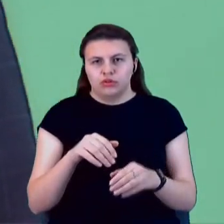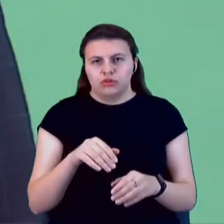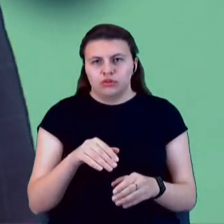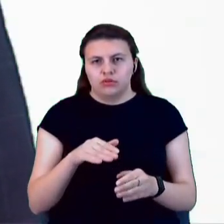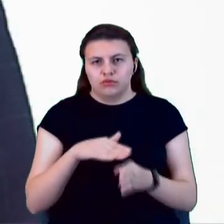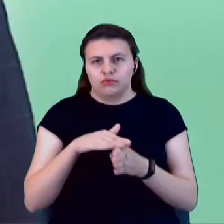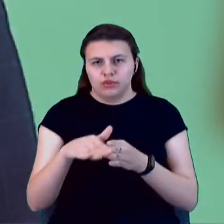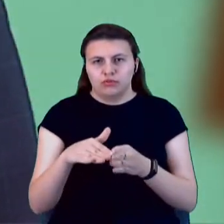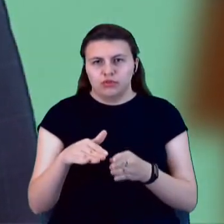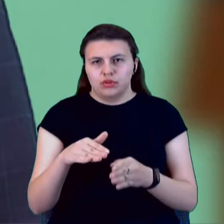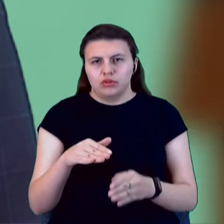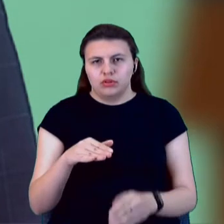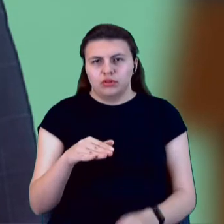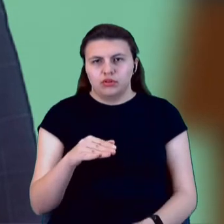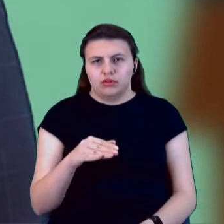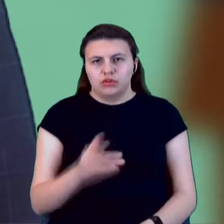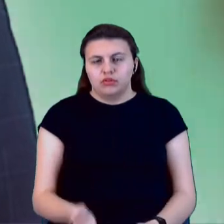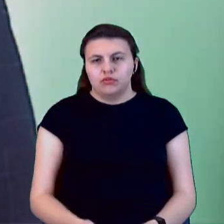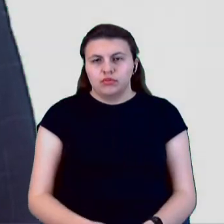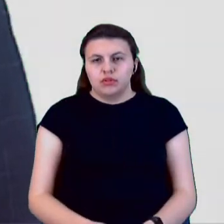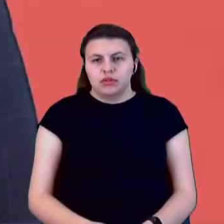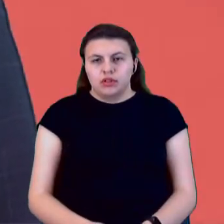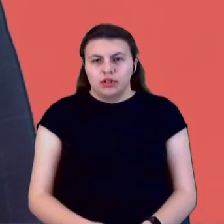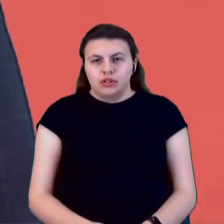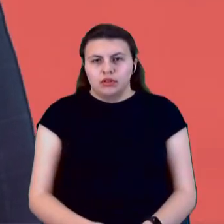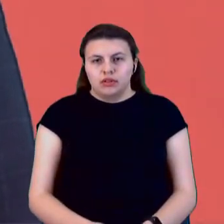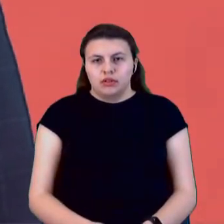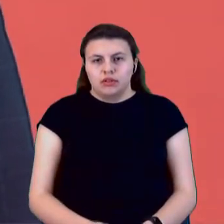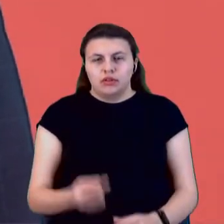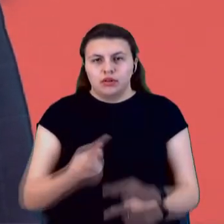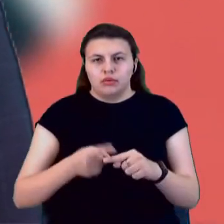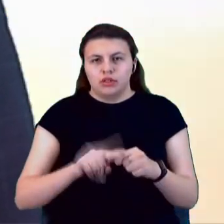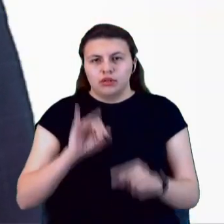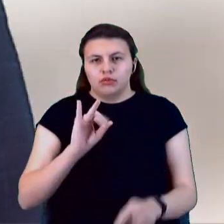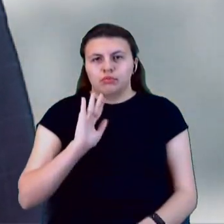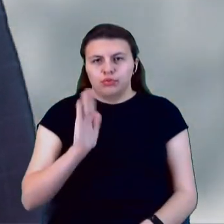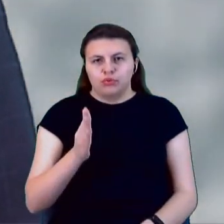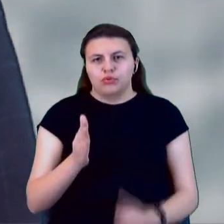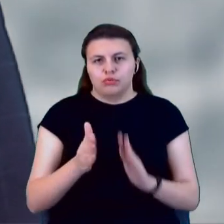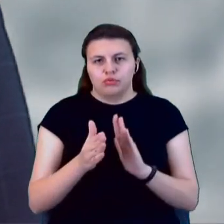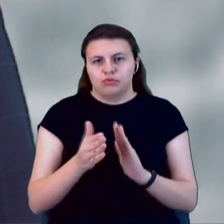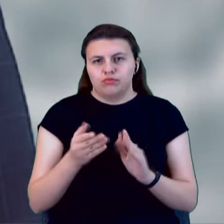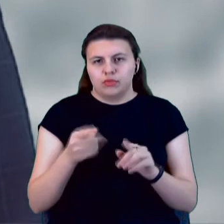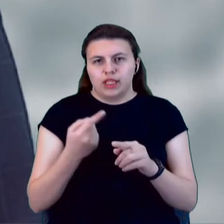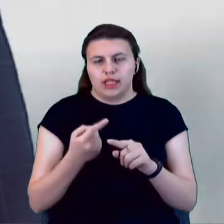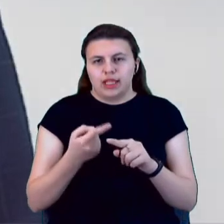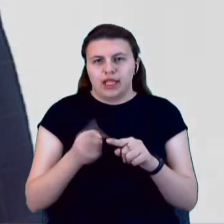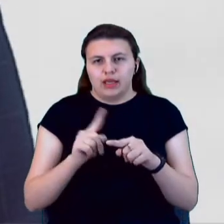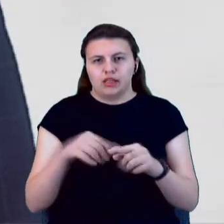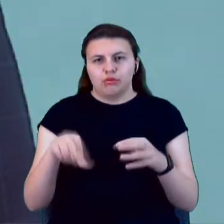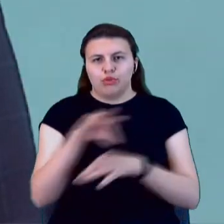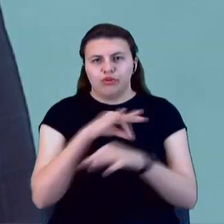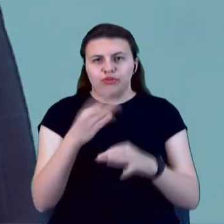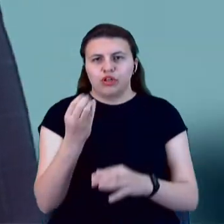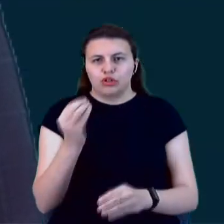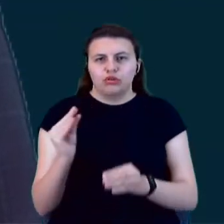потянуть, вот, грубо говоря. Поэтому и будут привлекаться для этих проектов еще